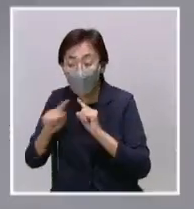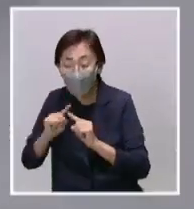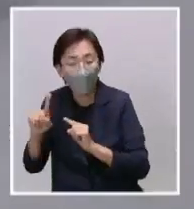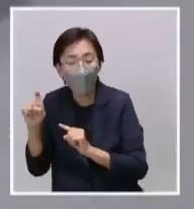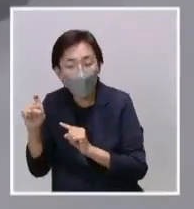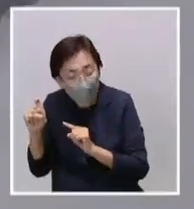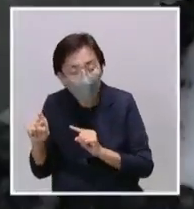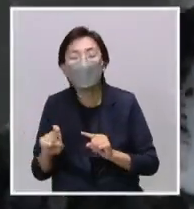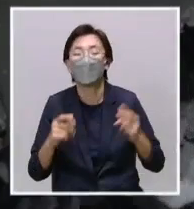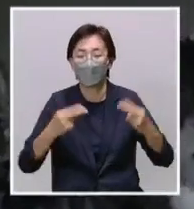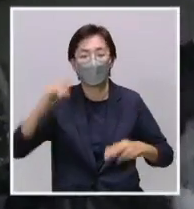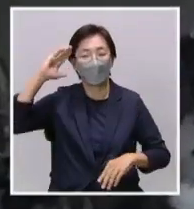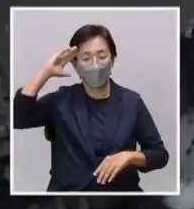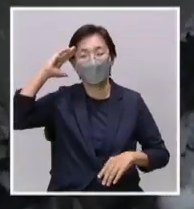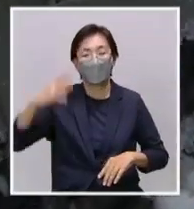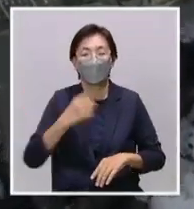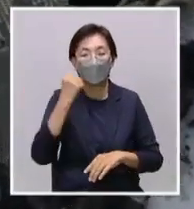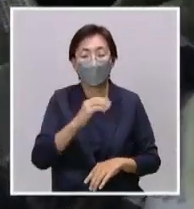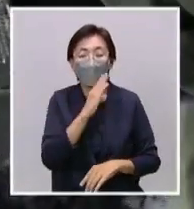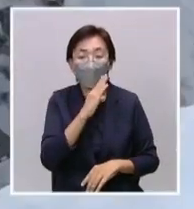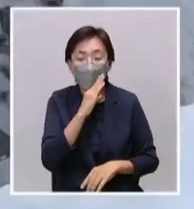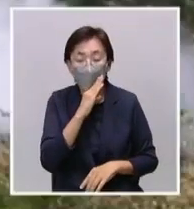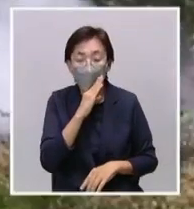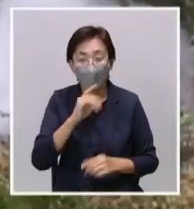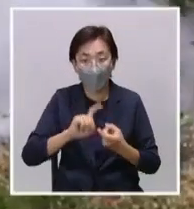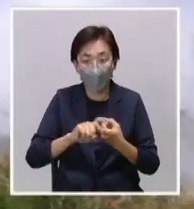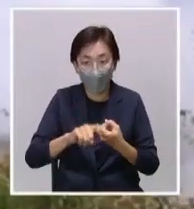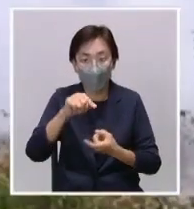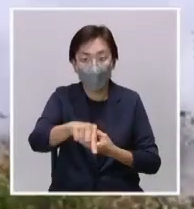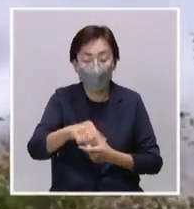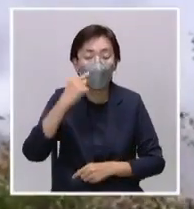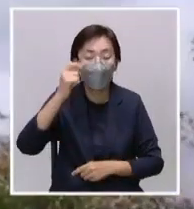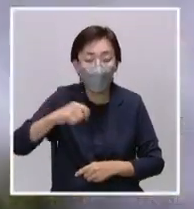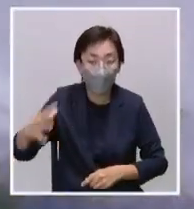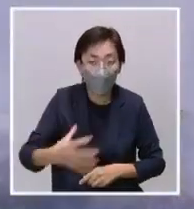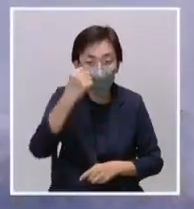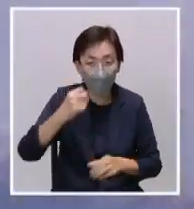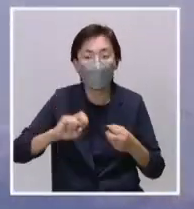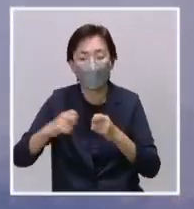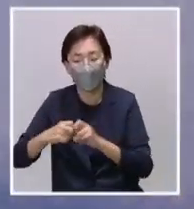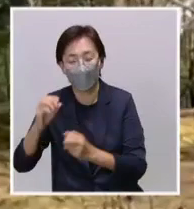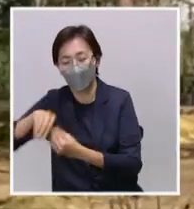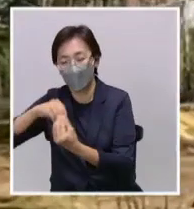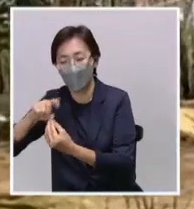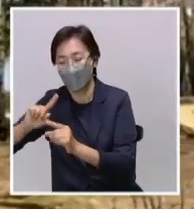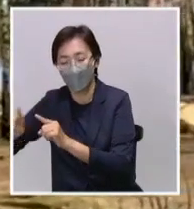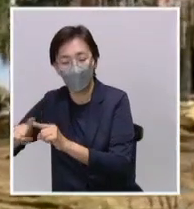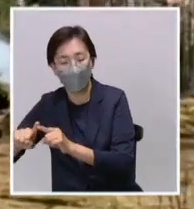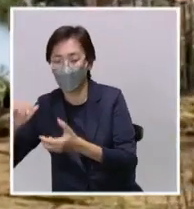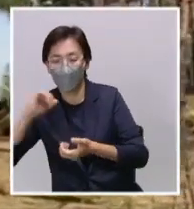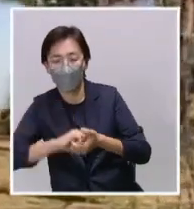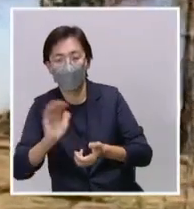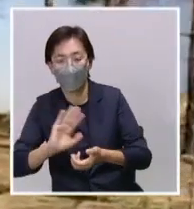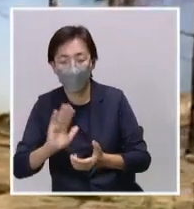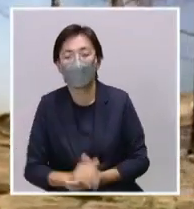สหรัฐและพันธมิตรก็เตือนว่าหากรัสเซียบุกยูเครนก็จะต้องเผชิญกับการคว่ำบาตรทางเศรษฐกิจอย่างรุนแรงสิ่งที่รัสเซีย